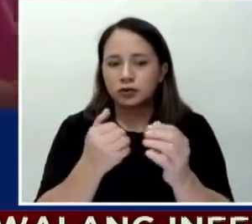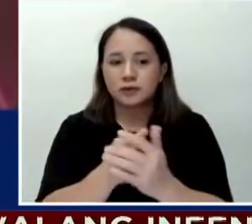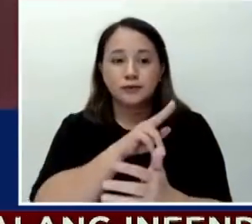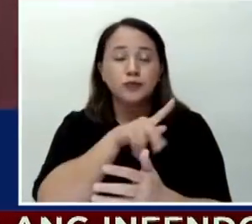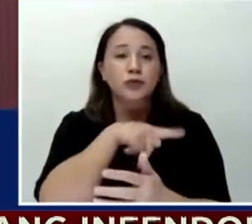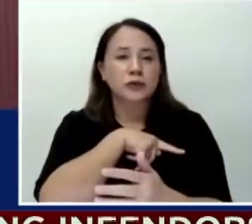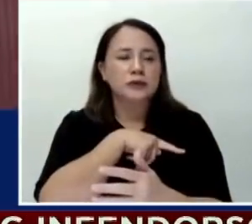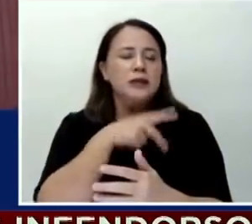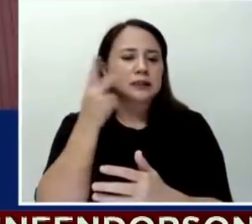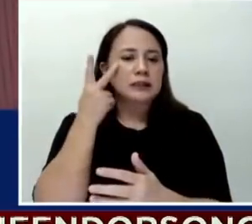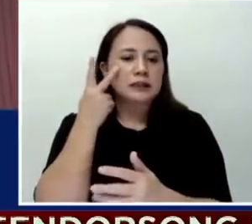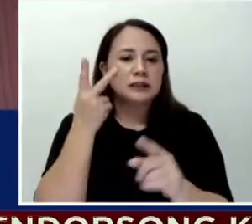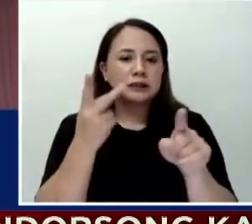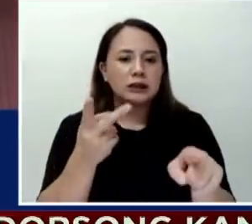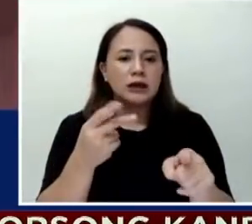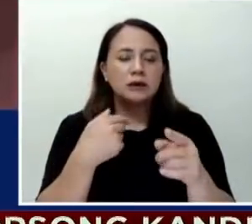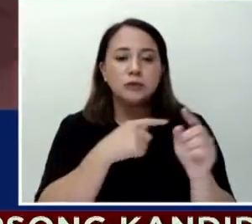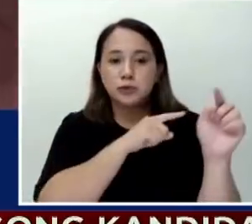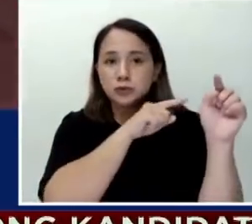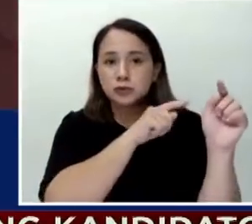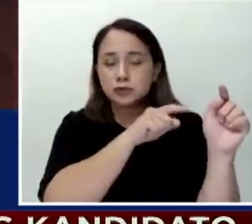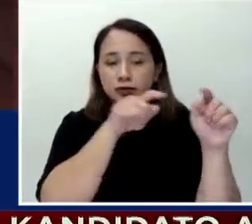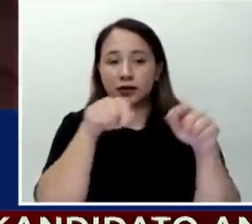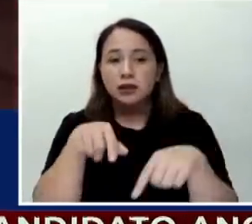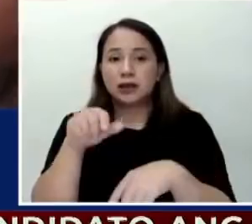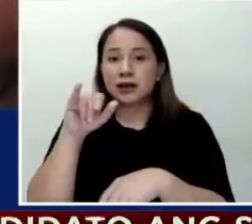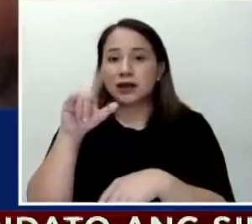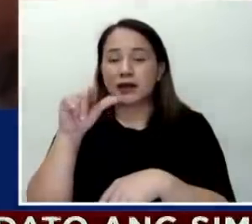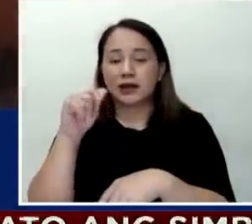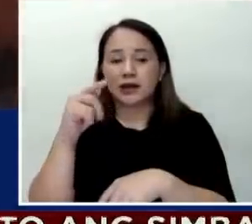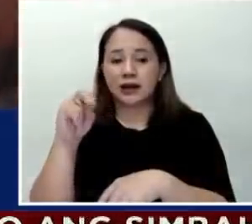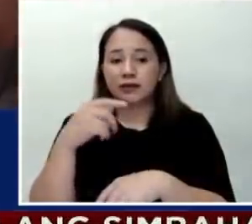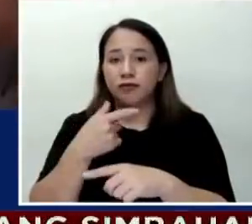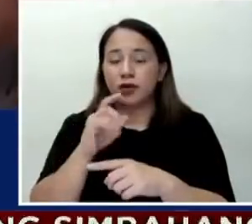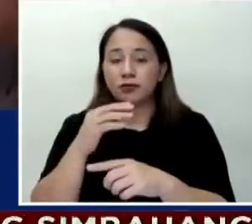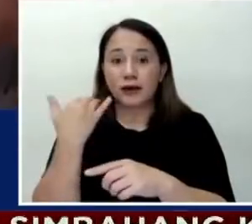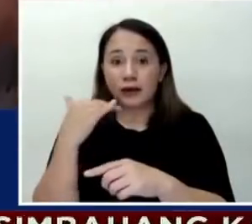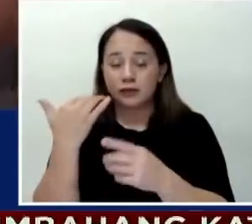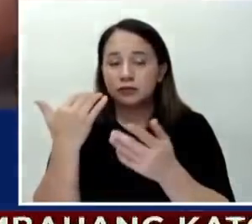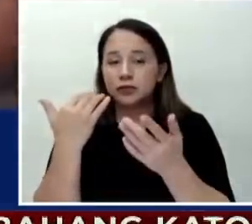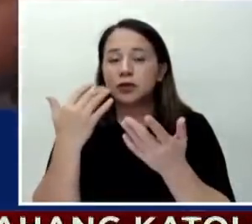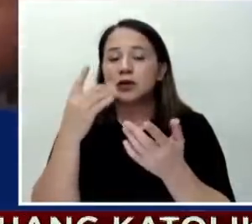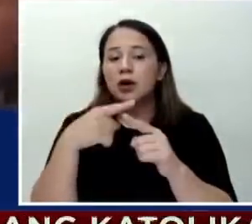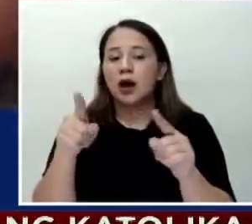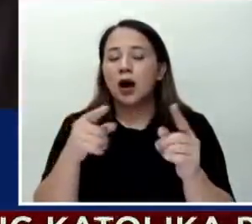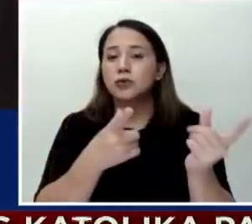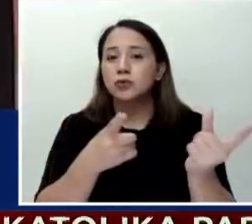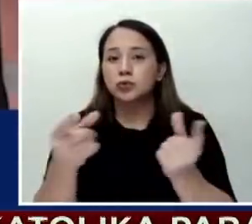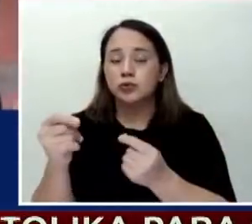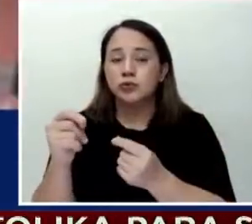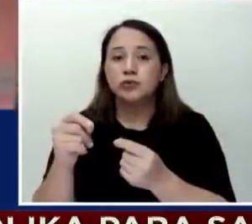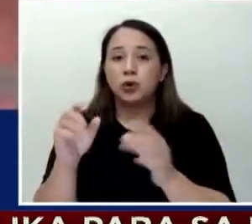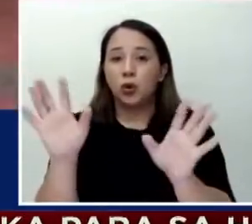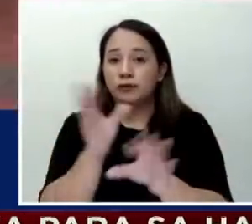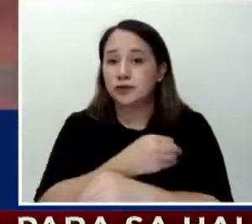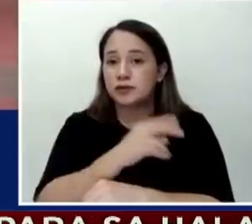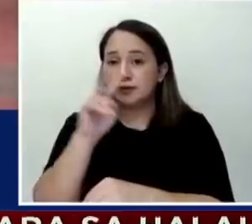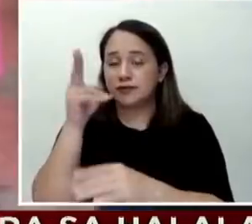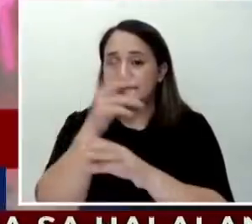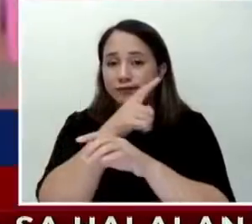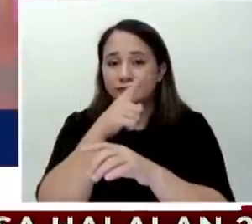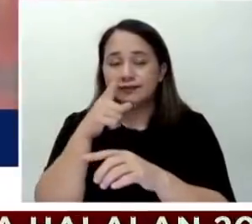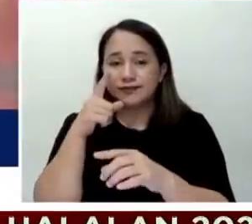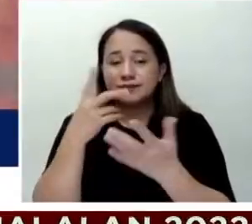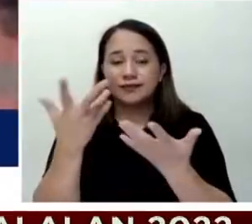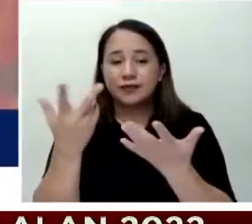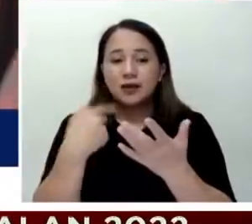Nurol Izan na napilitang lumipat sa Iligan City mula sa Marawi ang mga ginawa ng opisina ni VP Lenny. Si Lenny po, naging present po